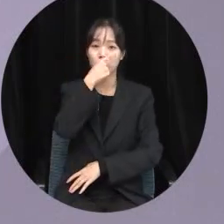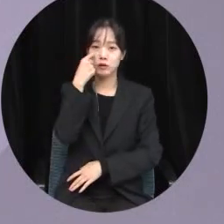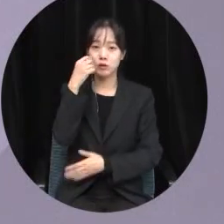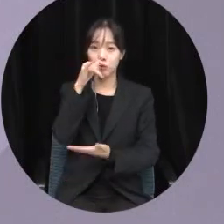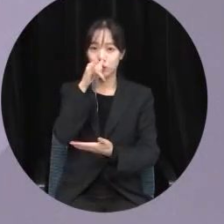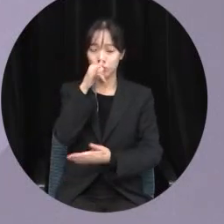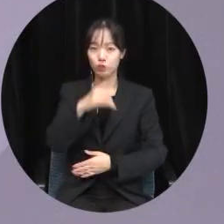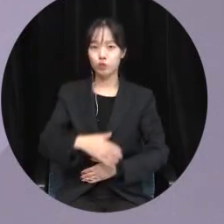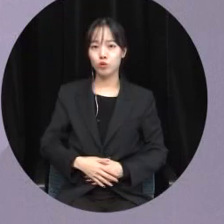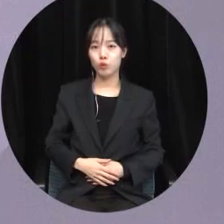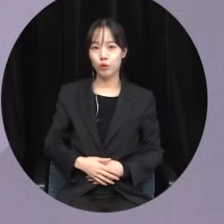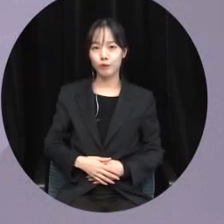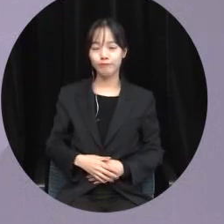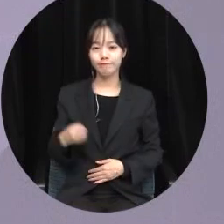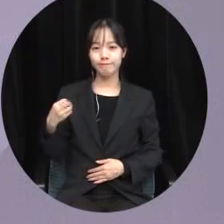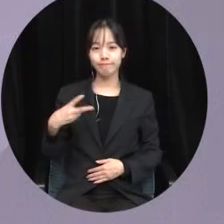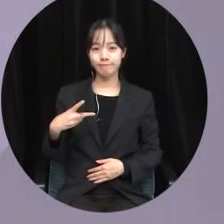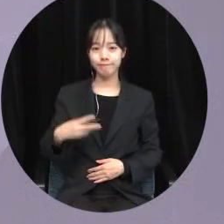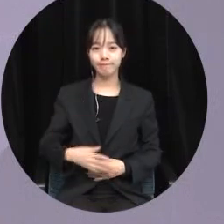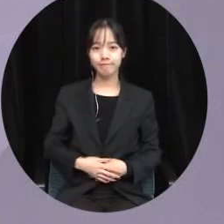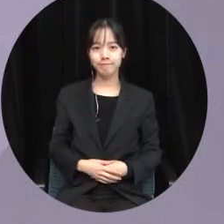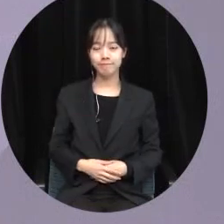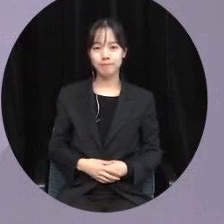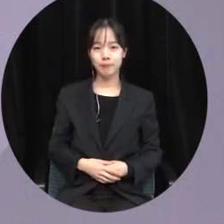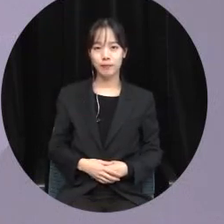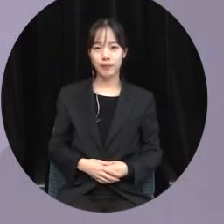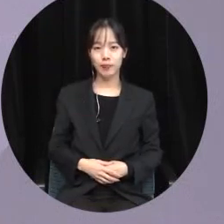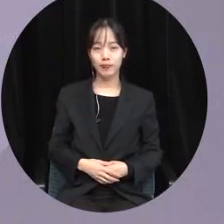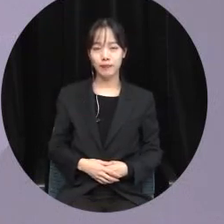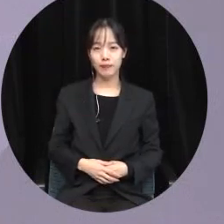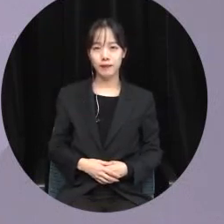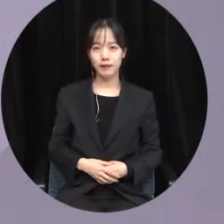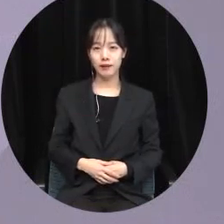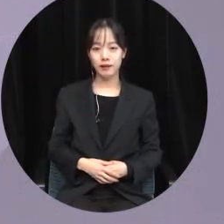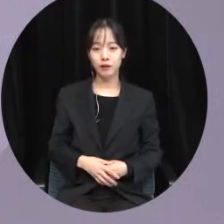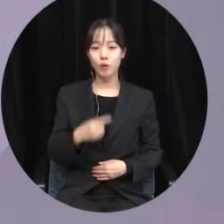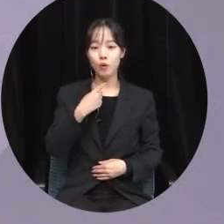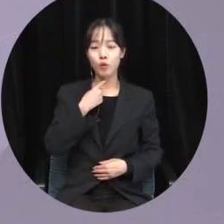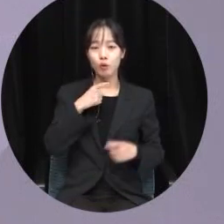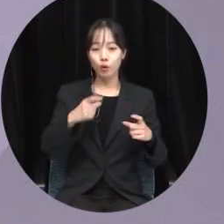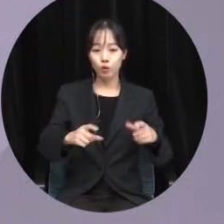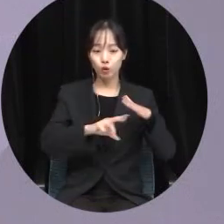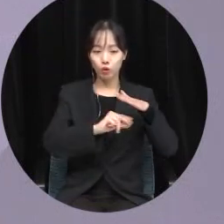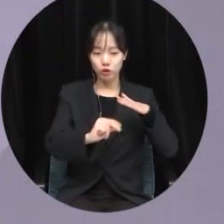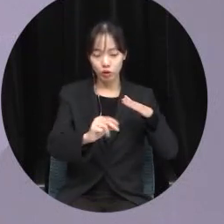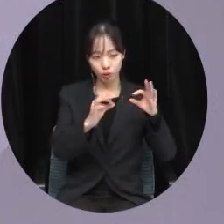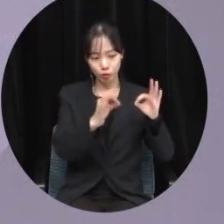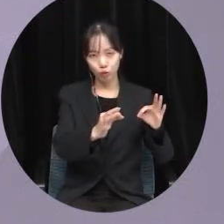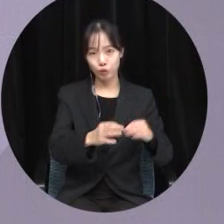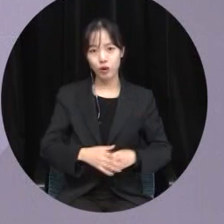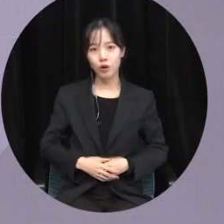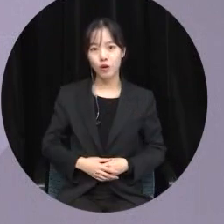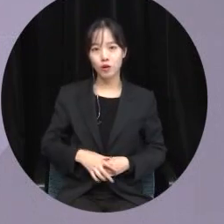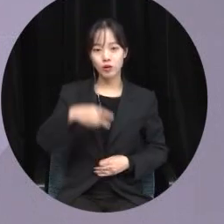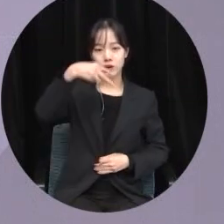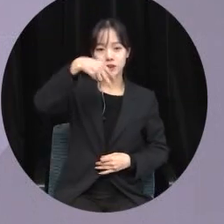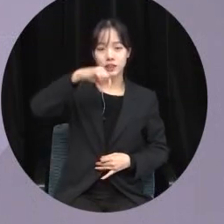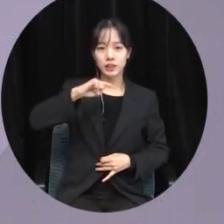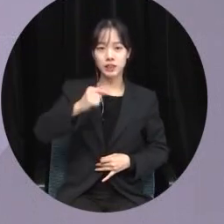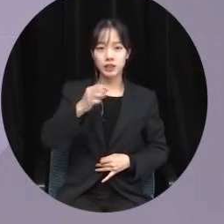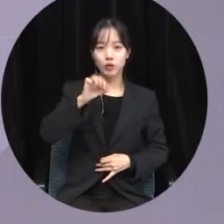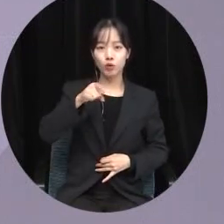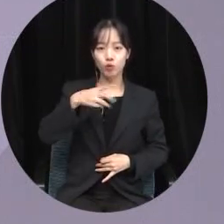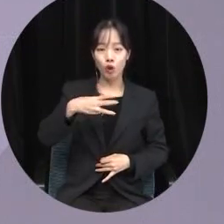아까도 말씀드렸다시피 기본적으로 목동선 같은 경우는 신월동 7개 동에